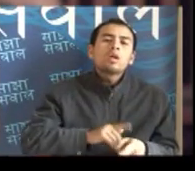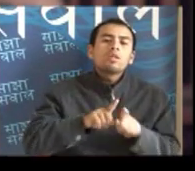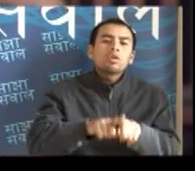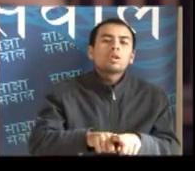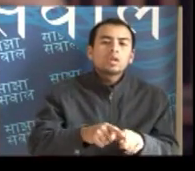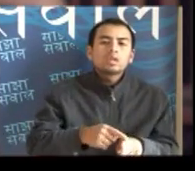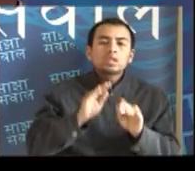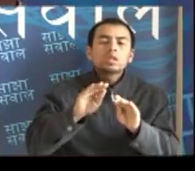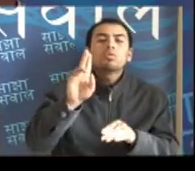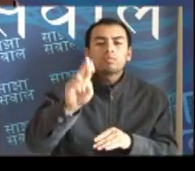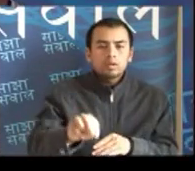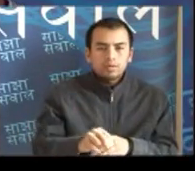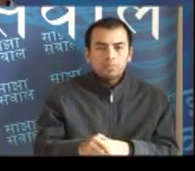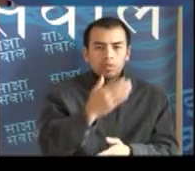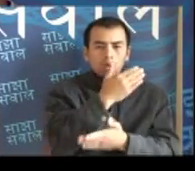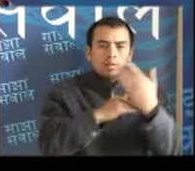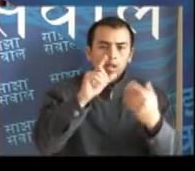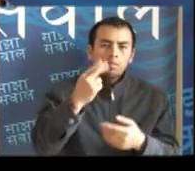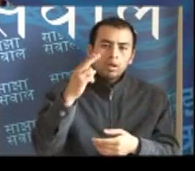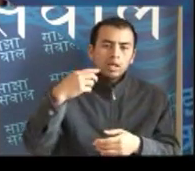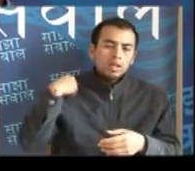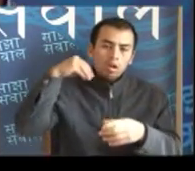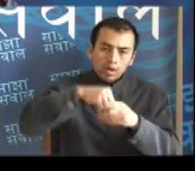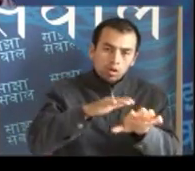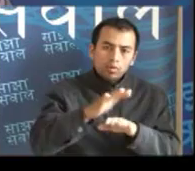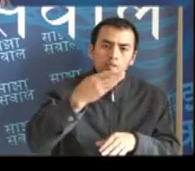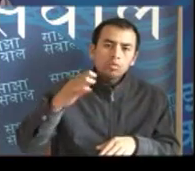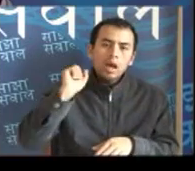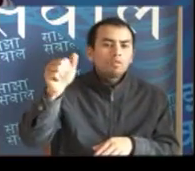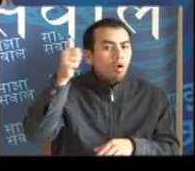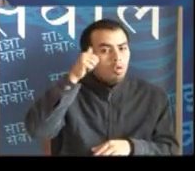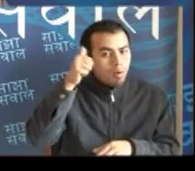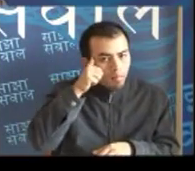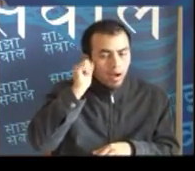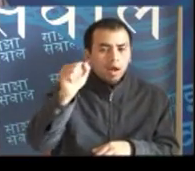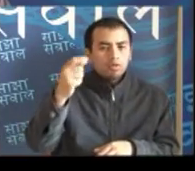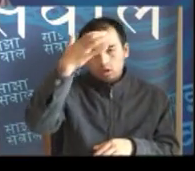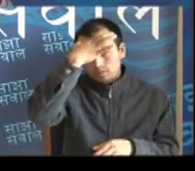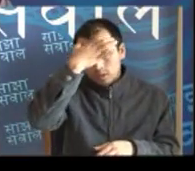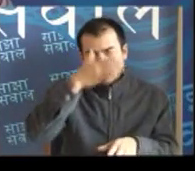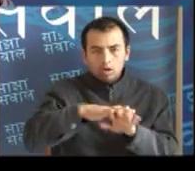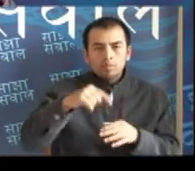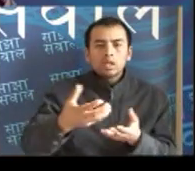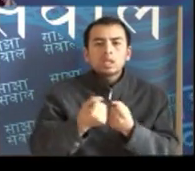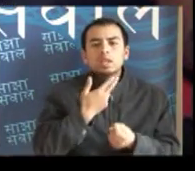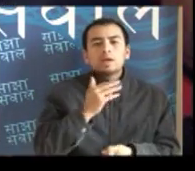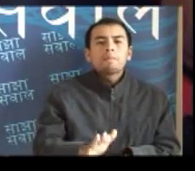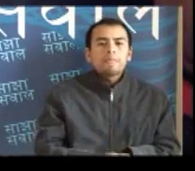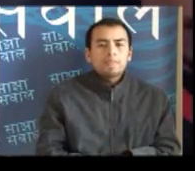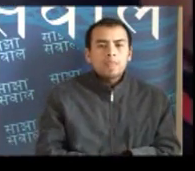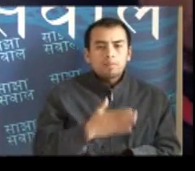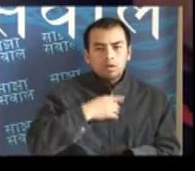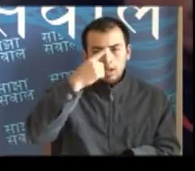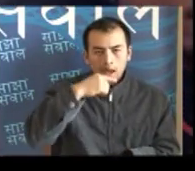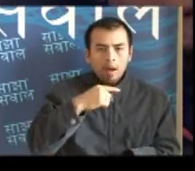साथ सिकाइराख्नुपर्छ। अपाङ्गता भएका सहभागीहरू पनि यहाँ हुनुहुन्छ, तपाईँहरूको आफ्नो अनुभव, तपाईँहरूले भोग्नुपर्ने समस्या पनि म यहाँ लिन चाहन्छु। मेरो